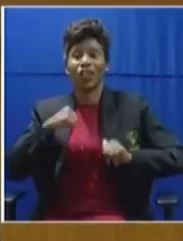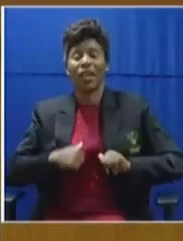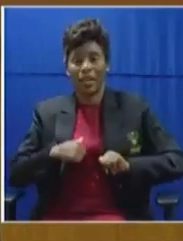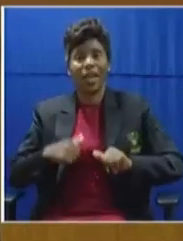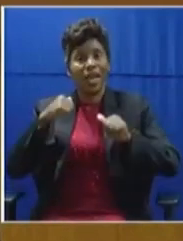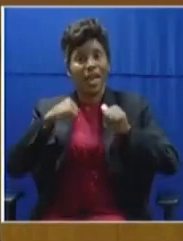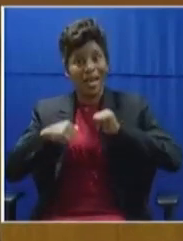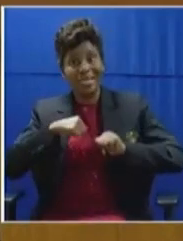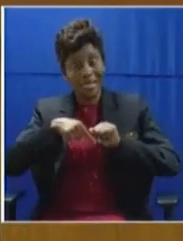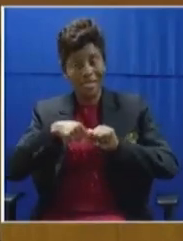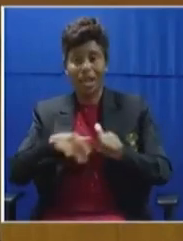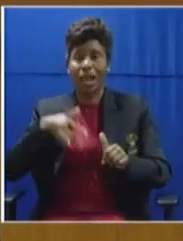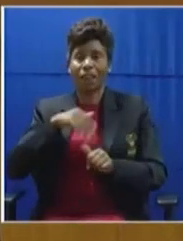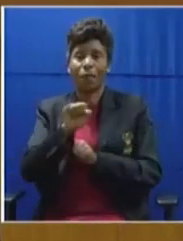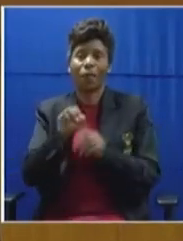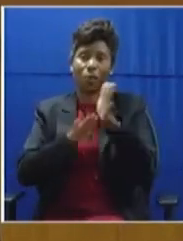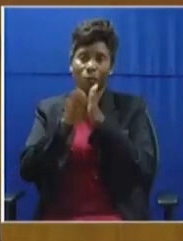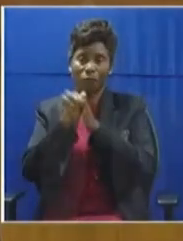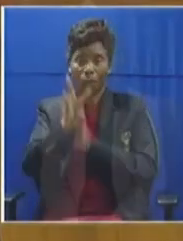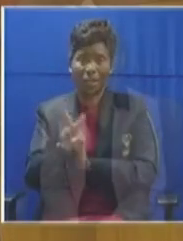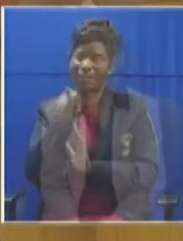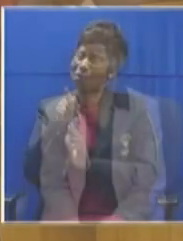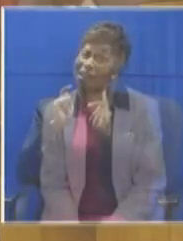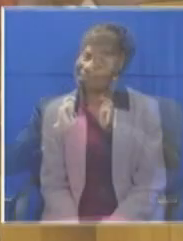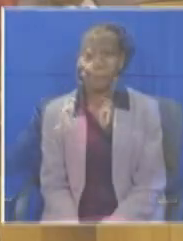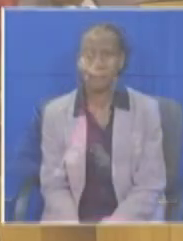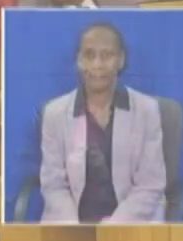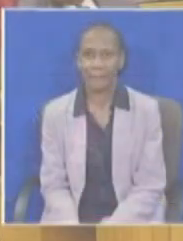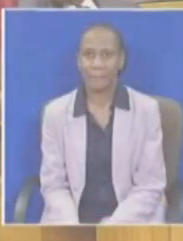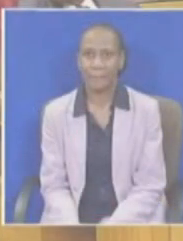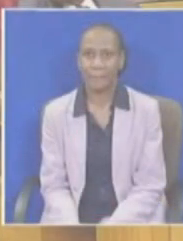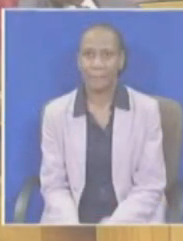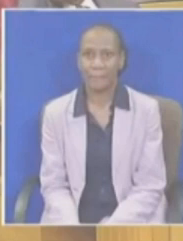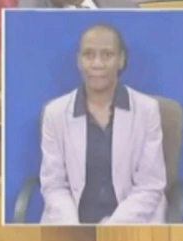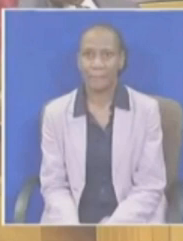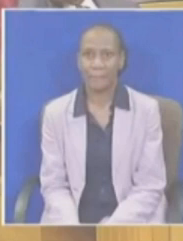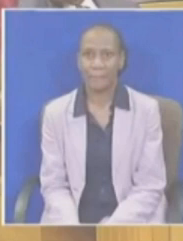Hulle is moeg verleë beloftes en klets winkels van die ANC.